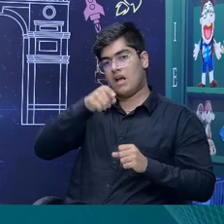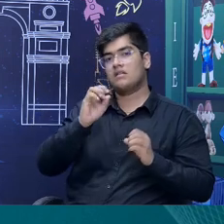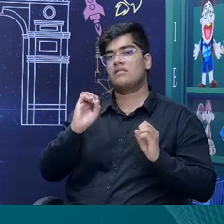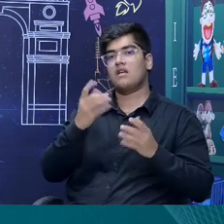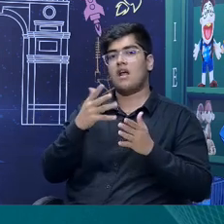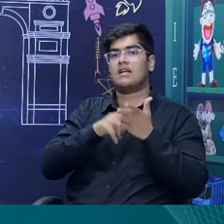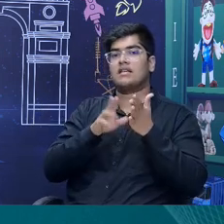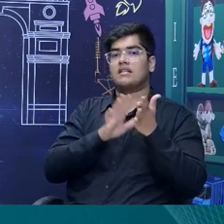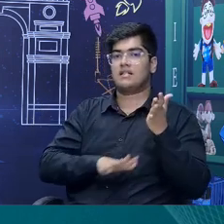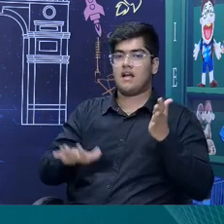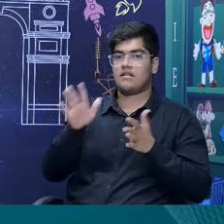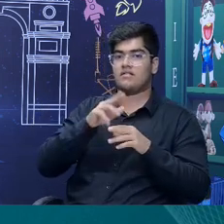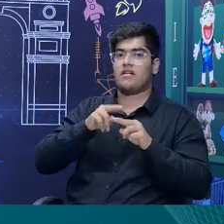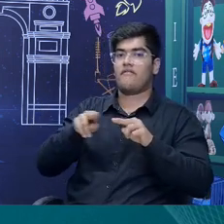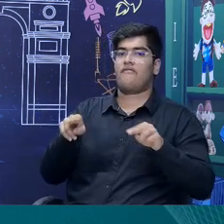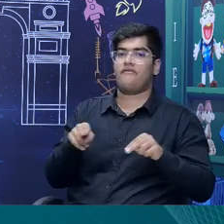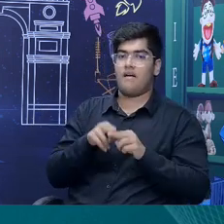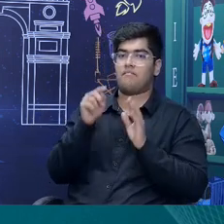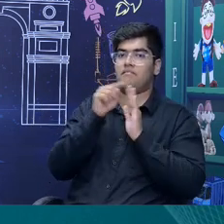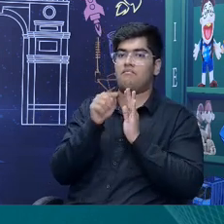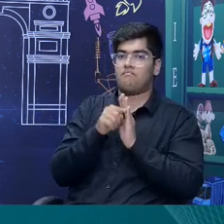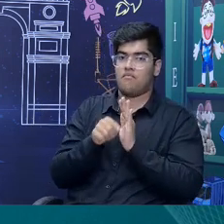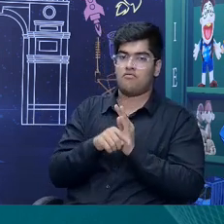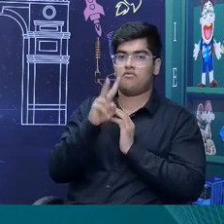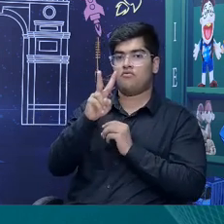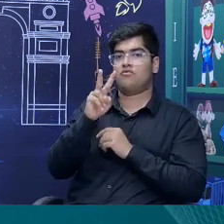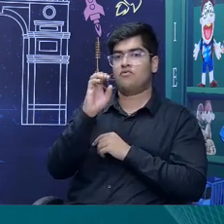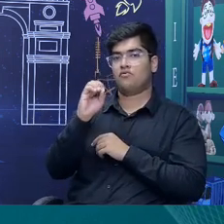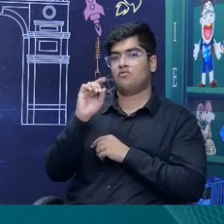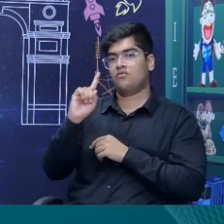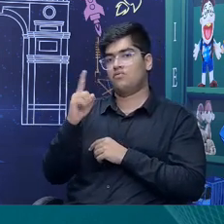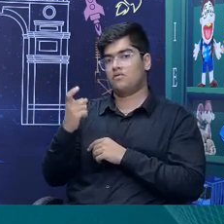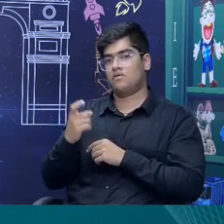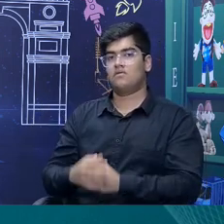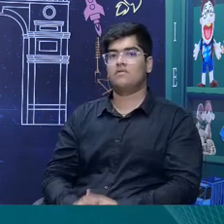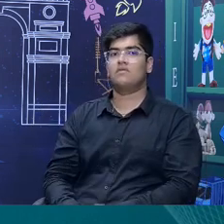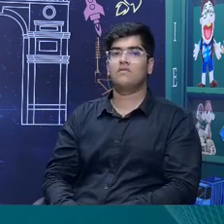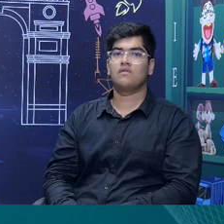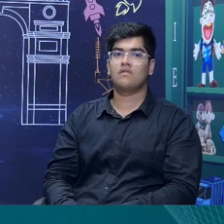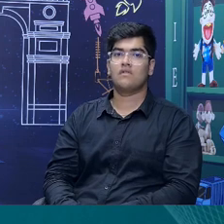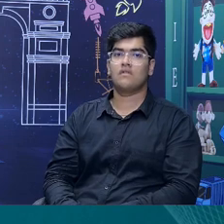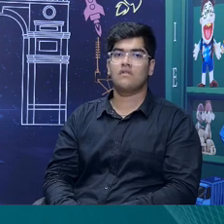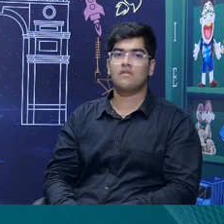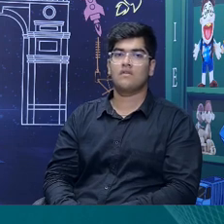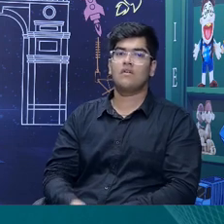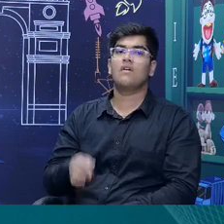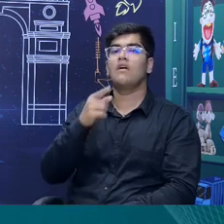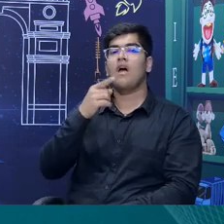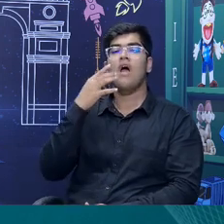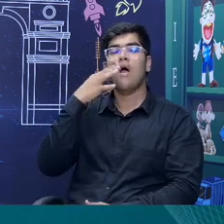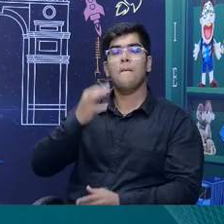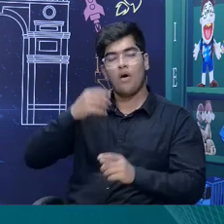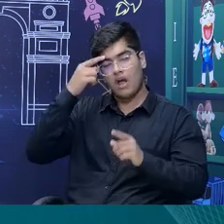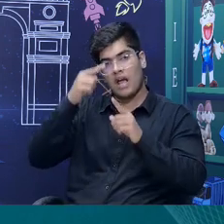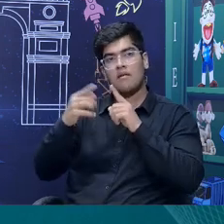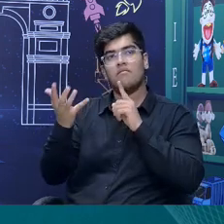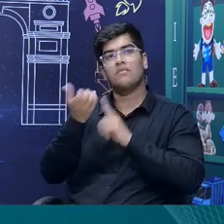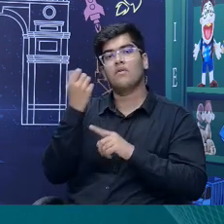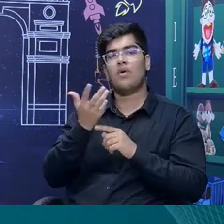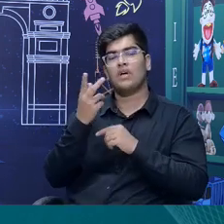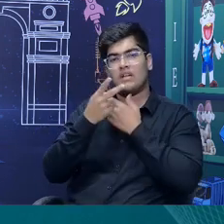मेरी नेक्स्ट लाइट पे जाएंगे तो आप देखेंगे इंपॉर्टेंट गोल्ड ऑफ नेशनल हेल्थ पॉलिसी 2017 डर आर